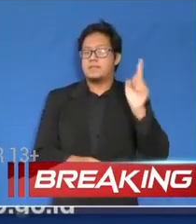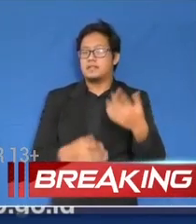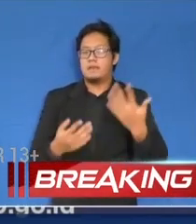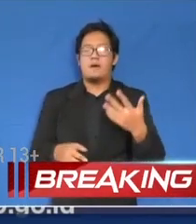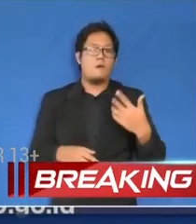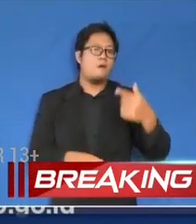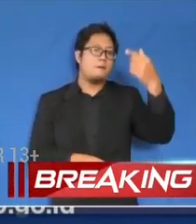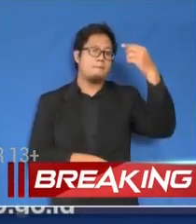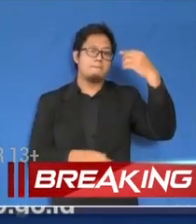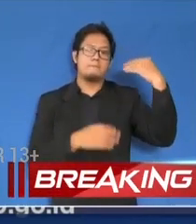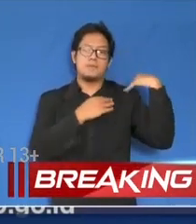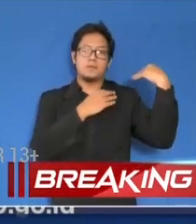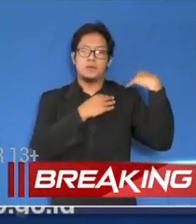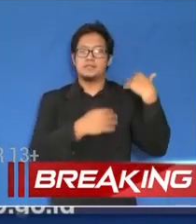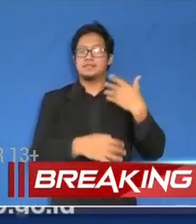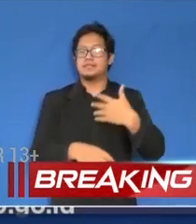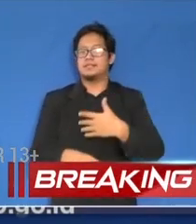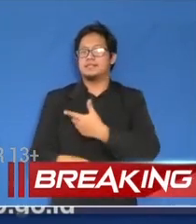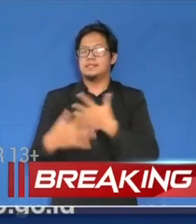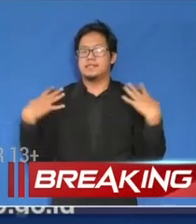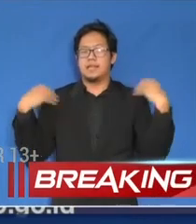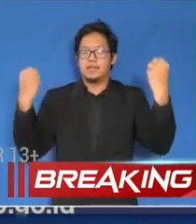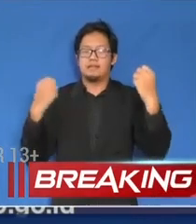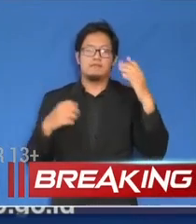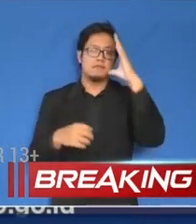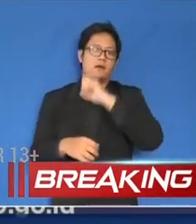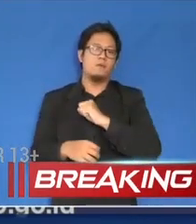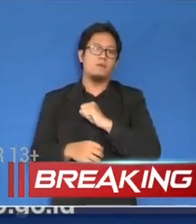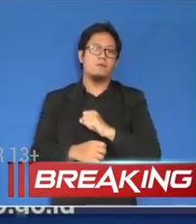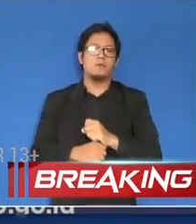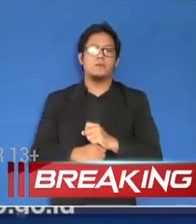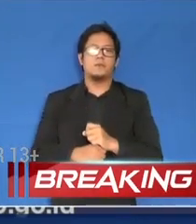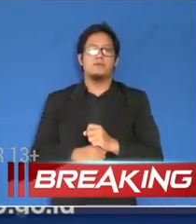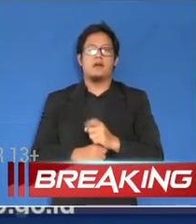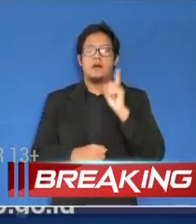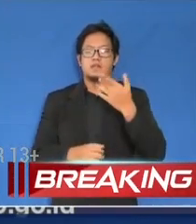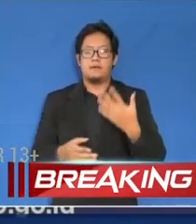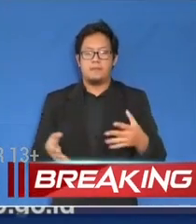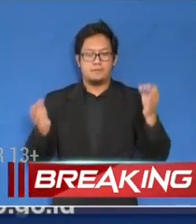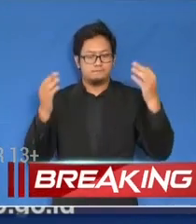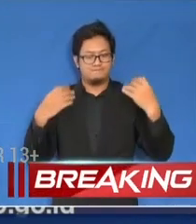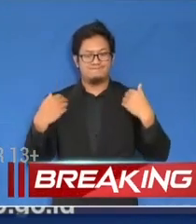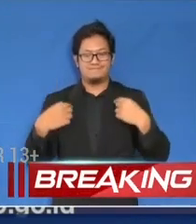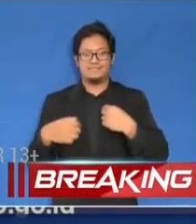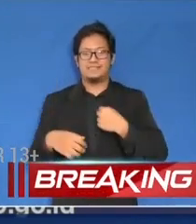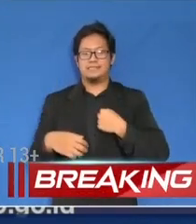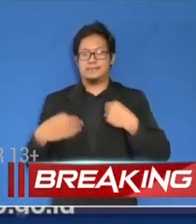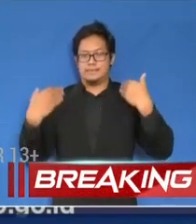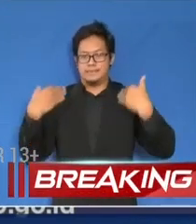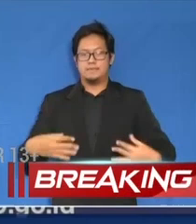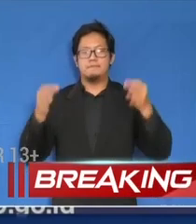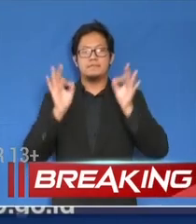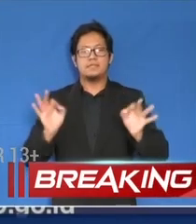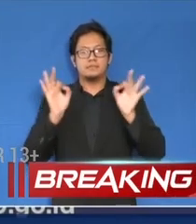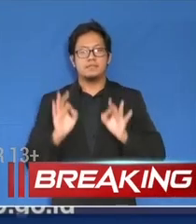lebih tahu dan mereka punya protokolnya tersendiri. Pasti sudah membersihkan diri sebelum pulang ke rumahnya. Makanya itu jangan menjauhi